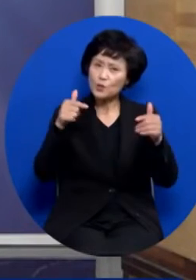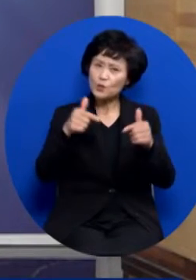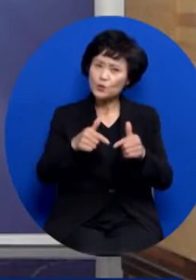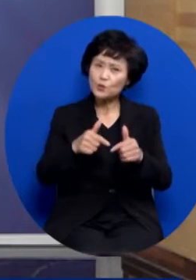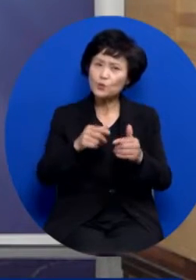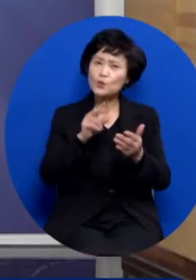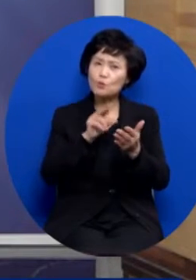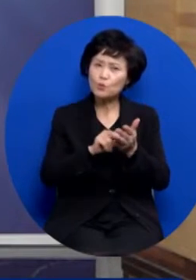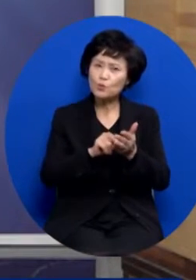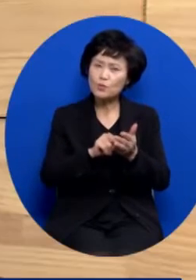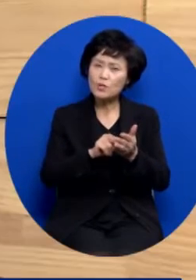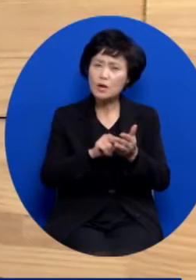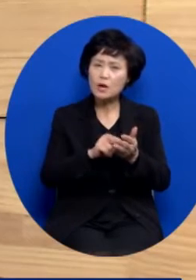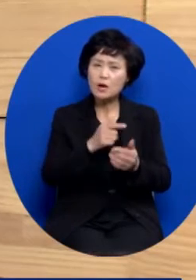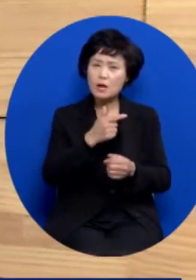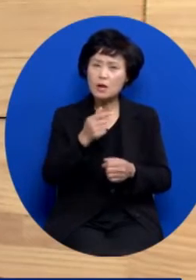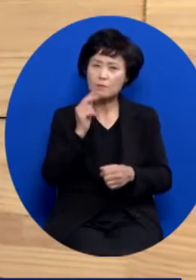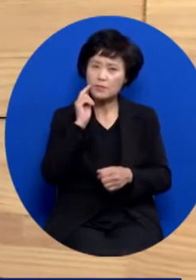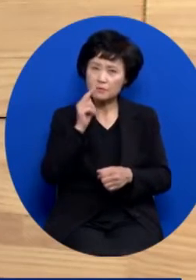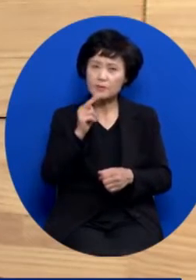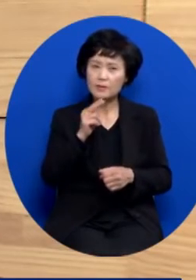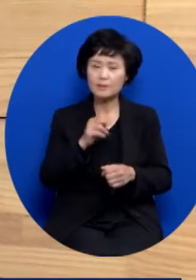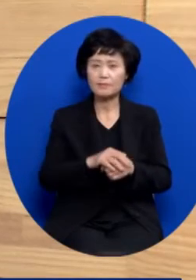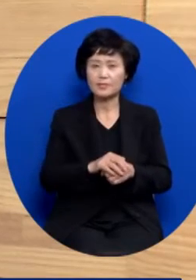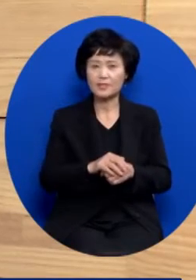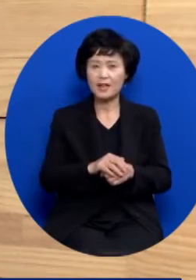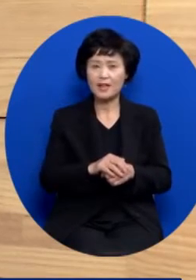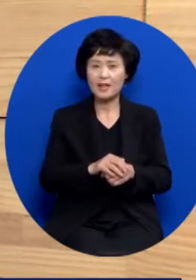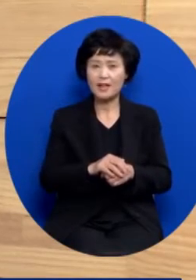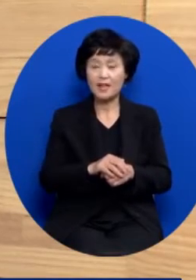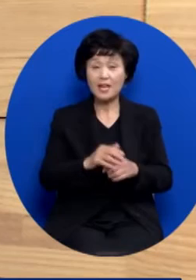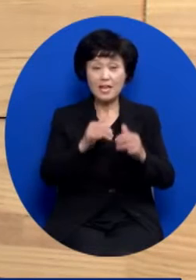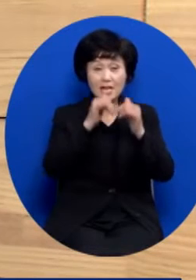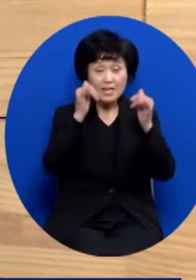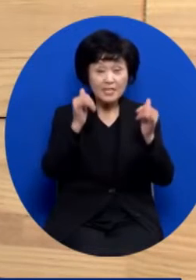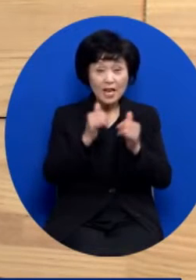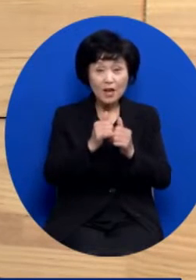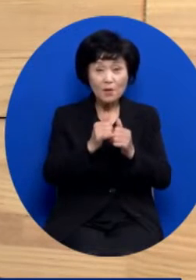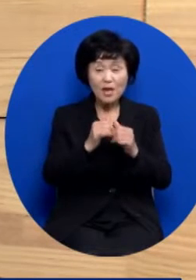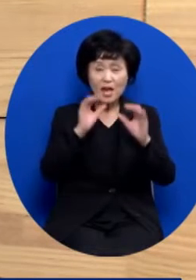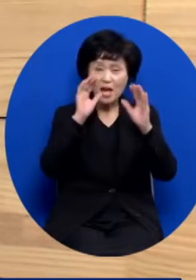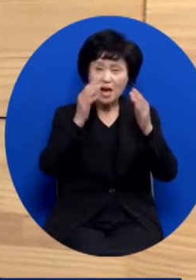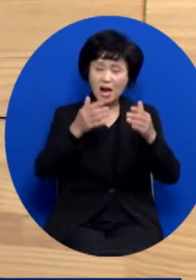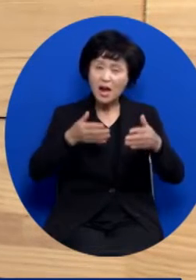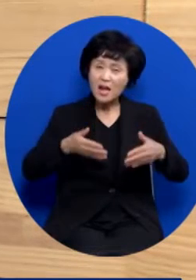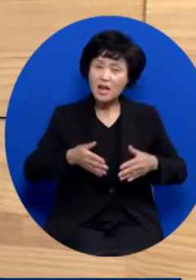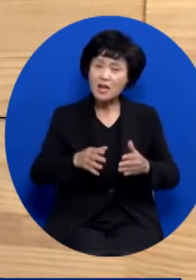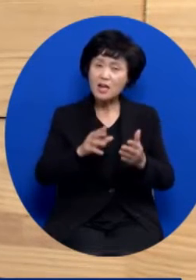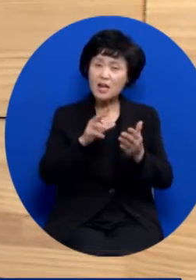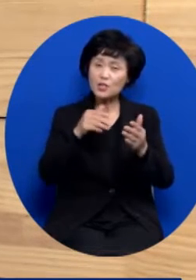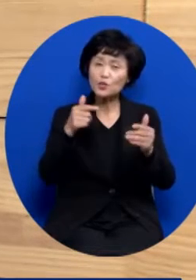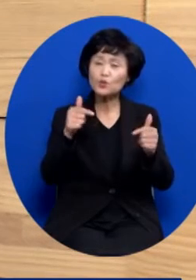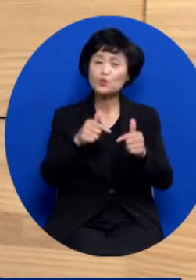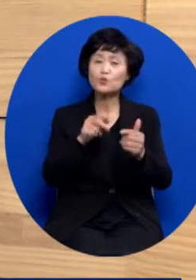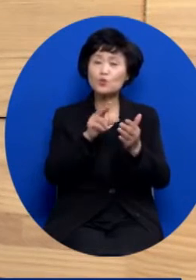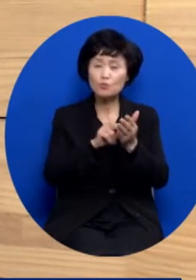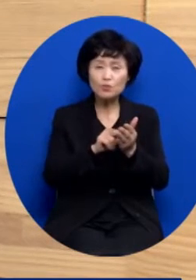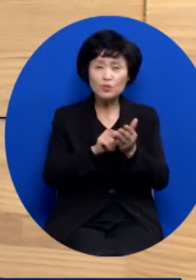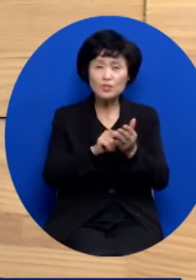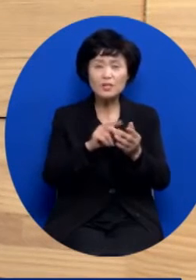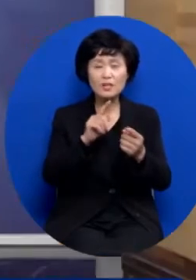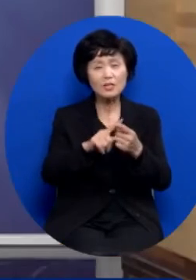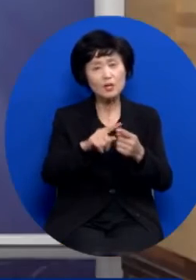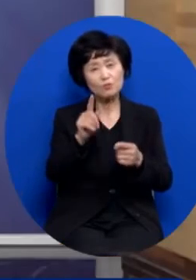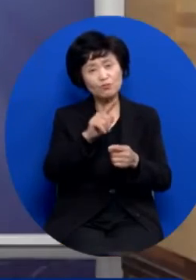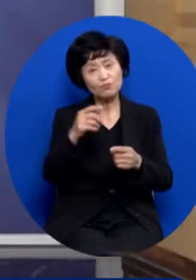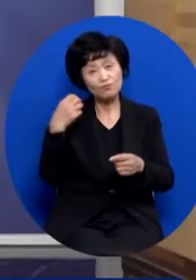심각합니다. 예, 이 문화체육 관광 분야에서 이러한 우리 사회의 저출산 문제를 극복하기 위한 어떤 역할이